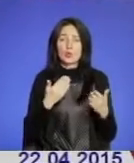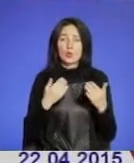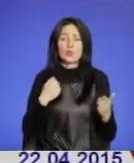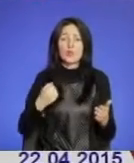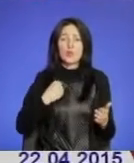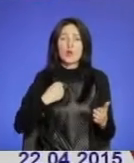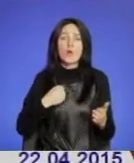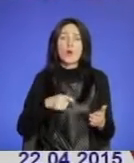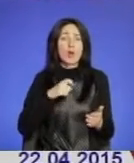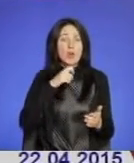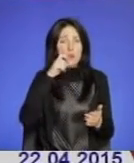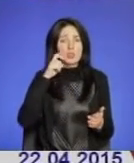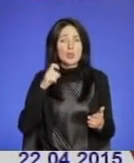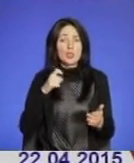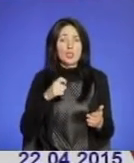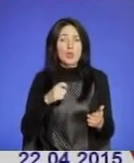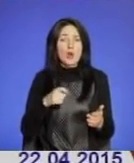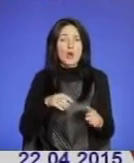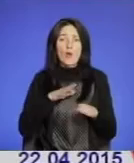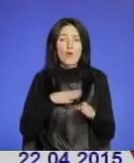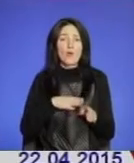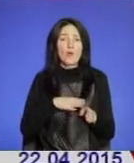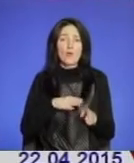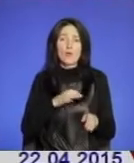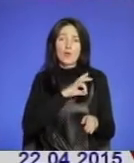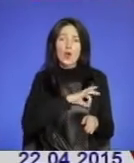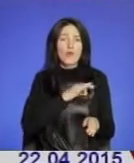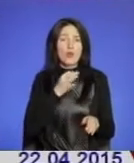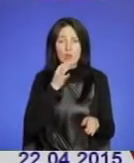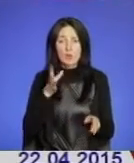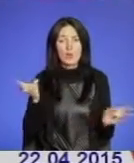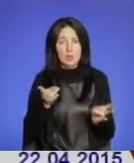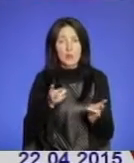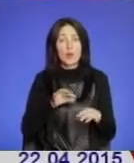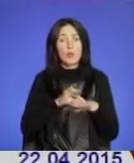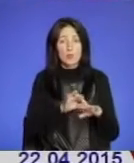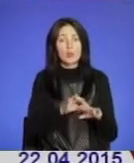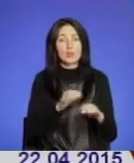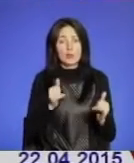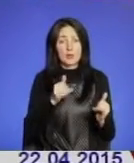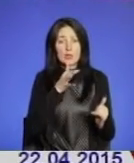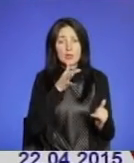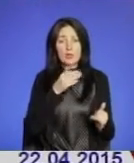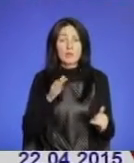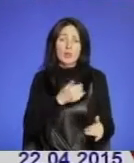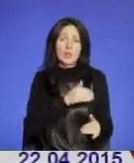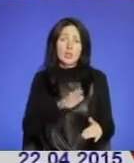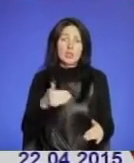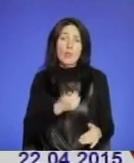наші часи треба проводити. Любий. Що можете побажати дітям? Дітям тільки успіхів, натхнення, щоб вони